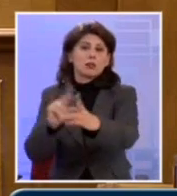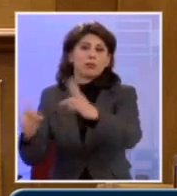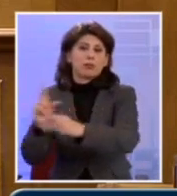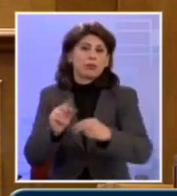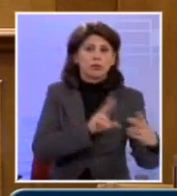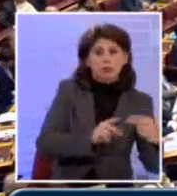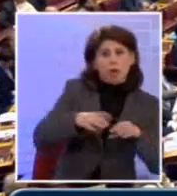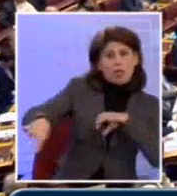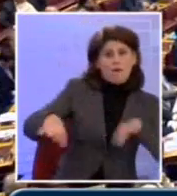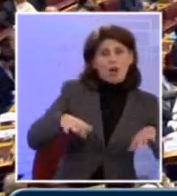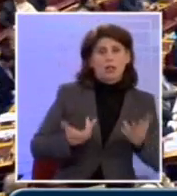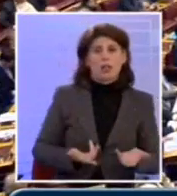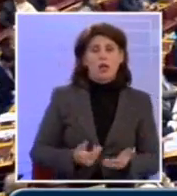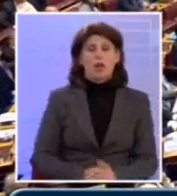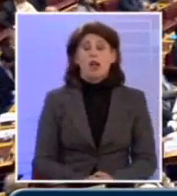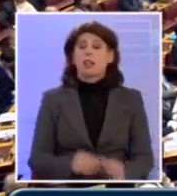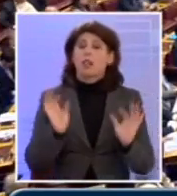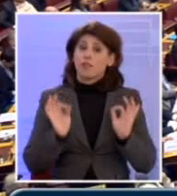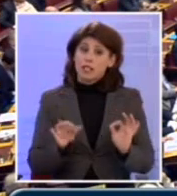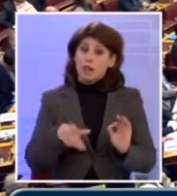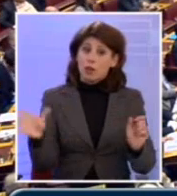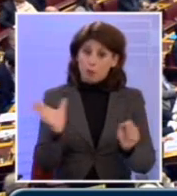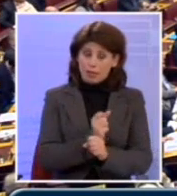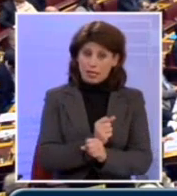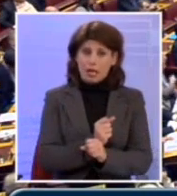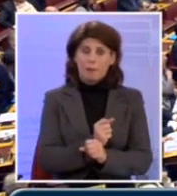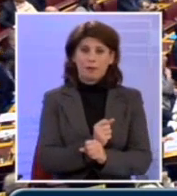Και βεβαίως αυτό που πετύχαμε